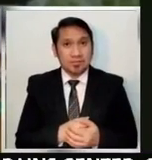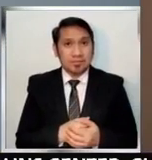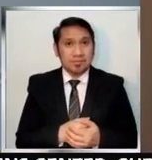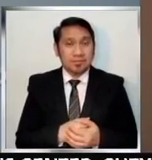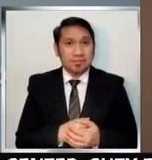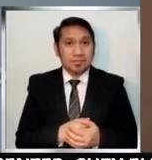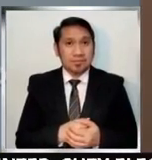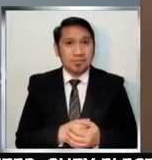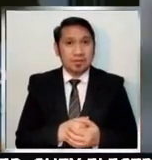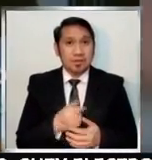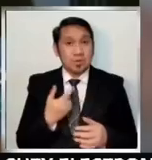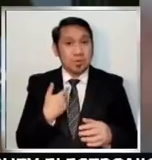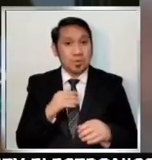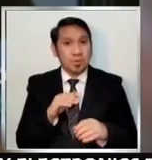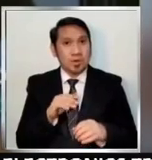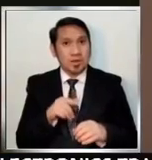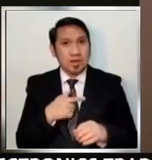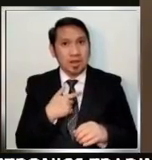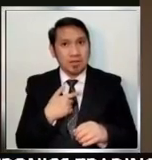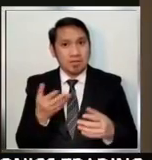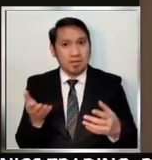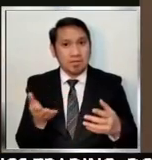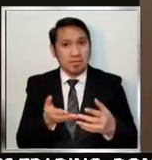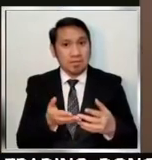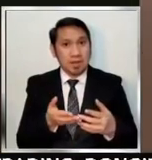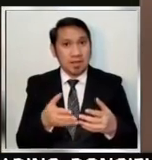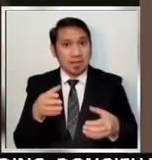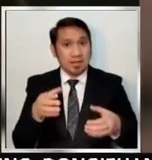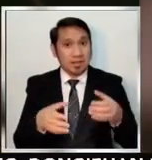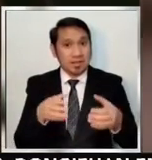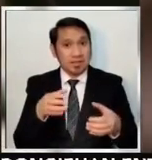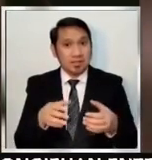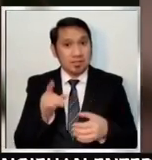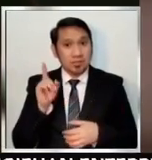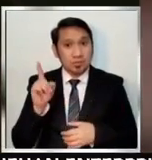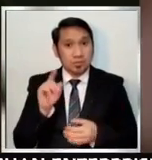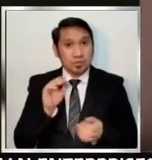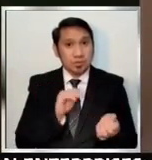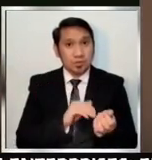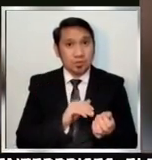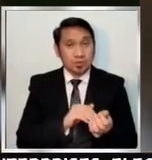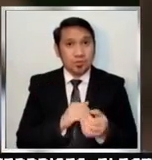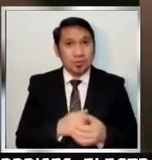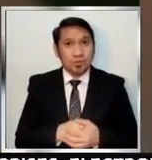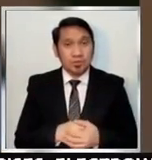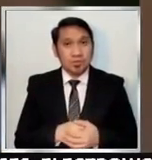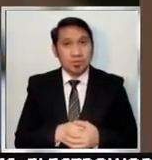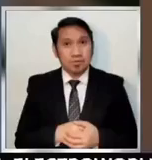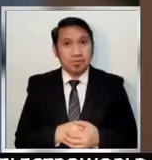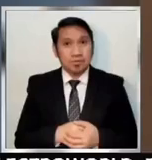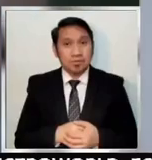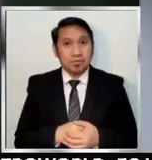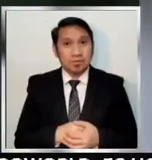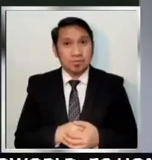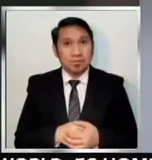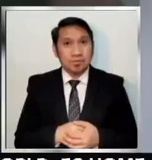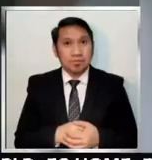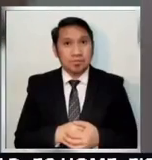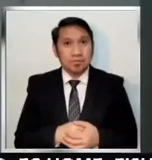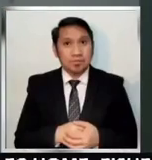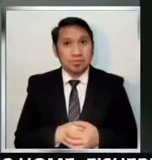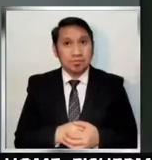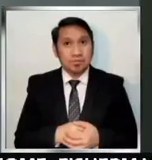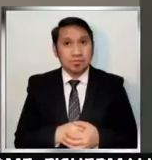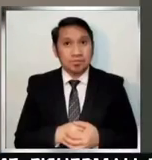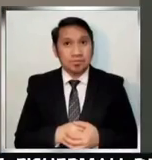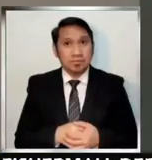nagbanta pang idedemanda si Doc Annalyn. Chef, napahiya niyo po si Doktora Annalyn. I said no! At syempre,